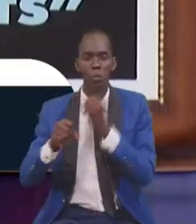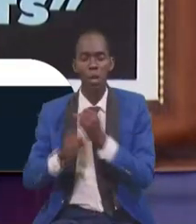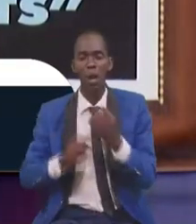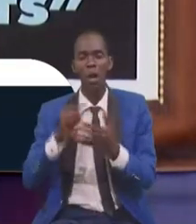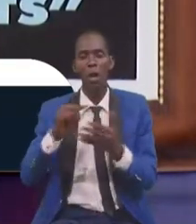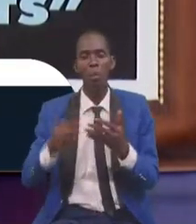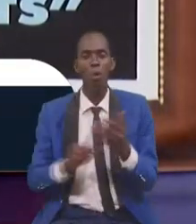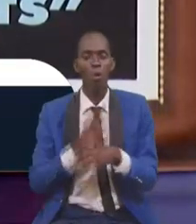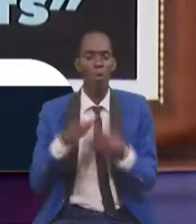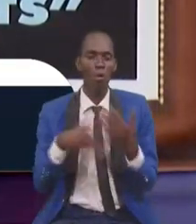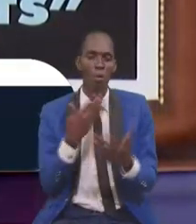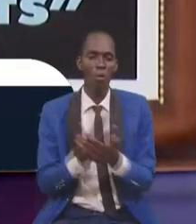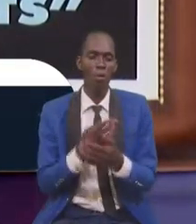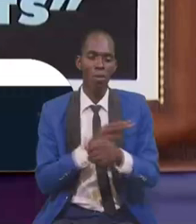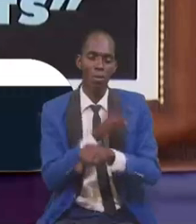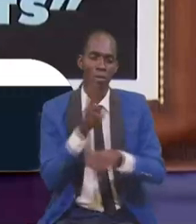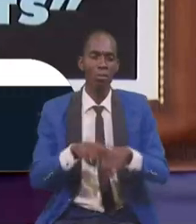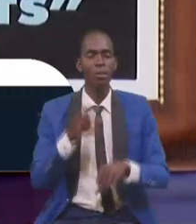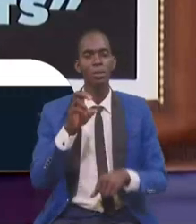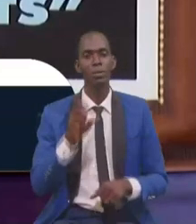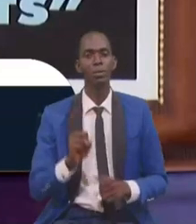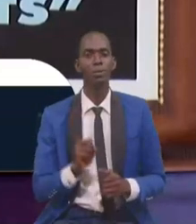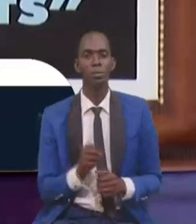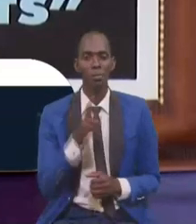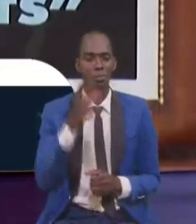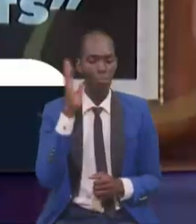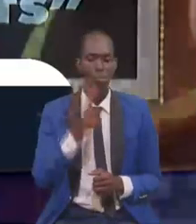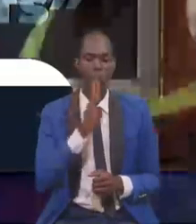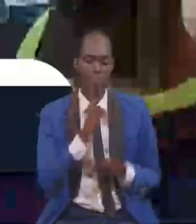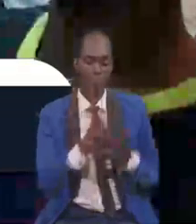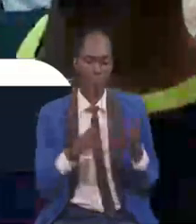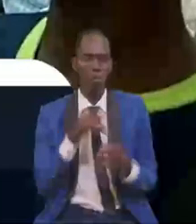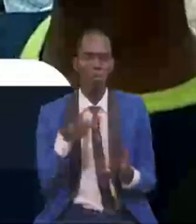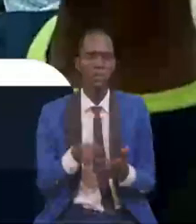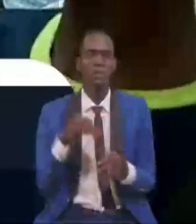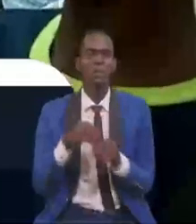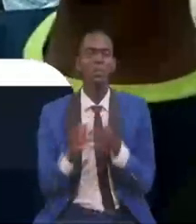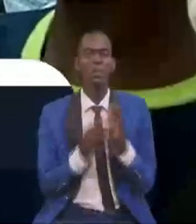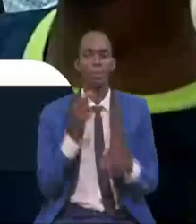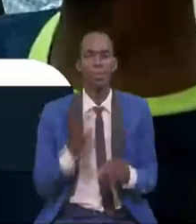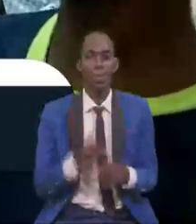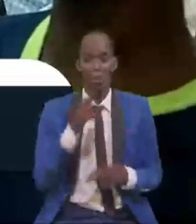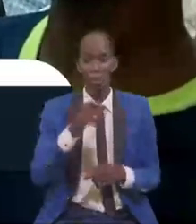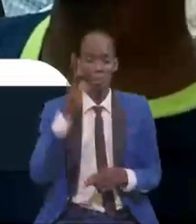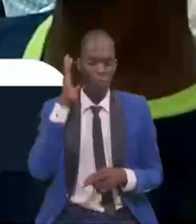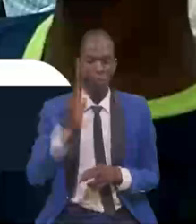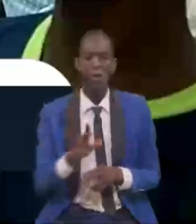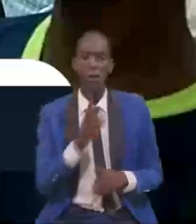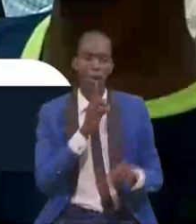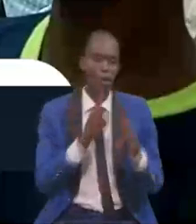à toutes les nations. Vous en ferez partie. Vous allez